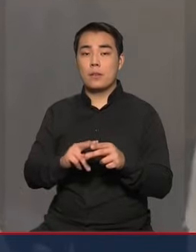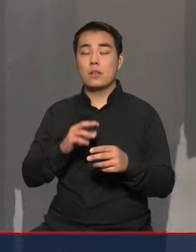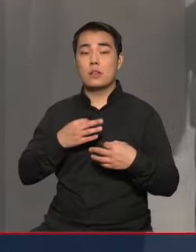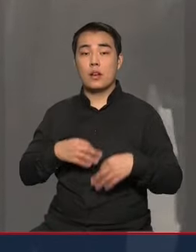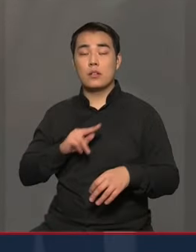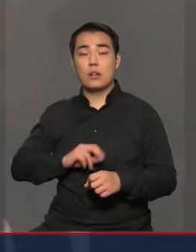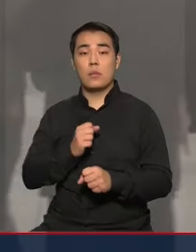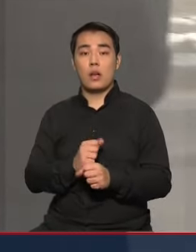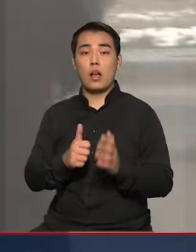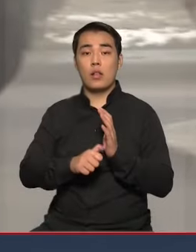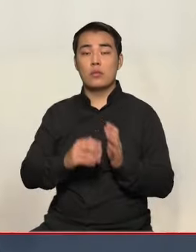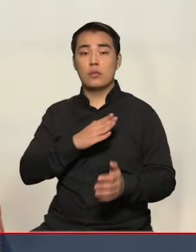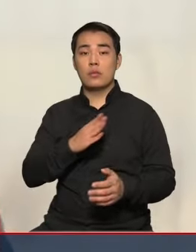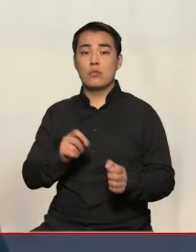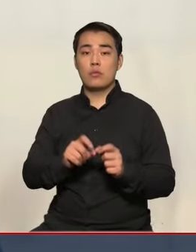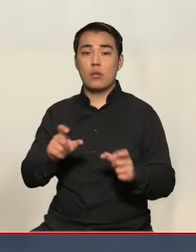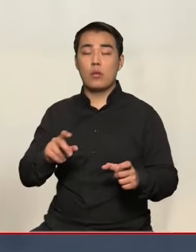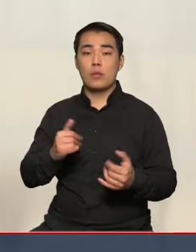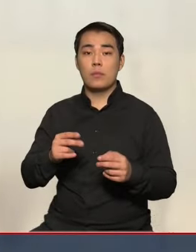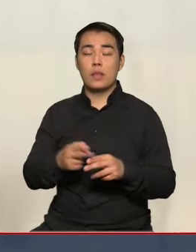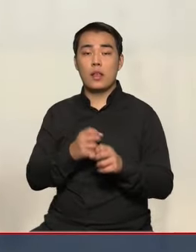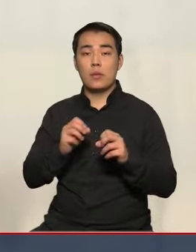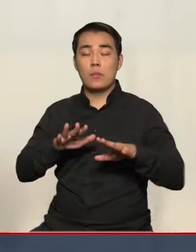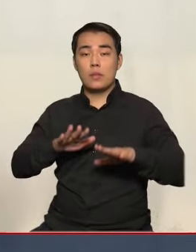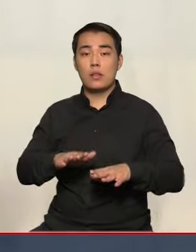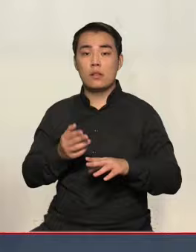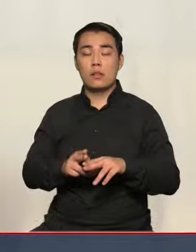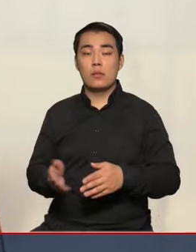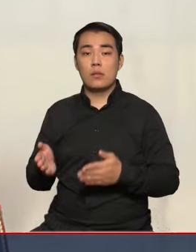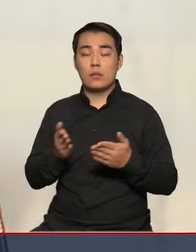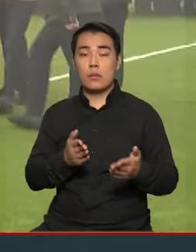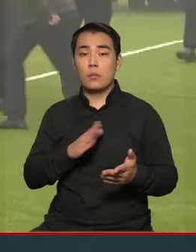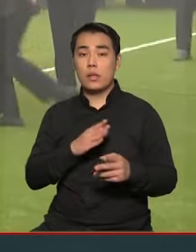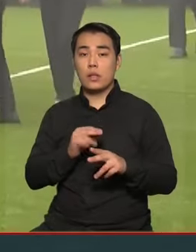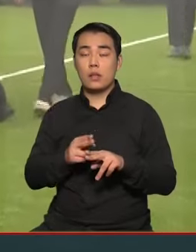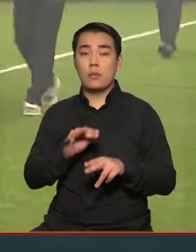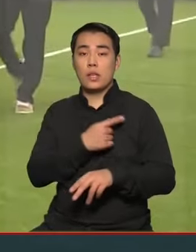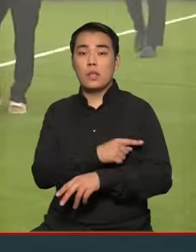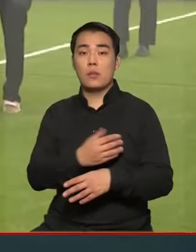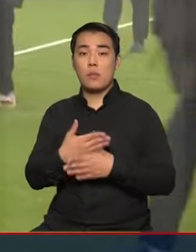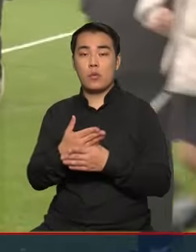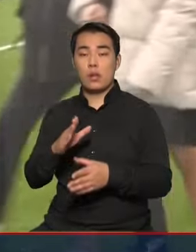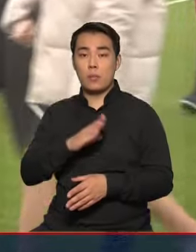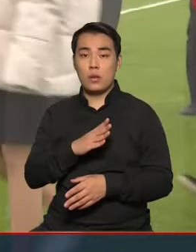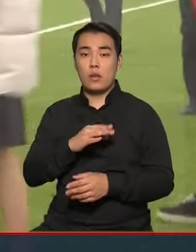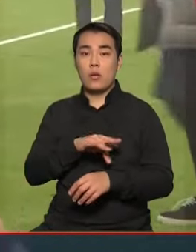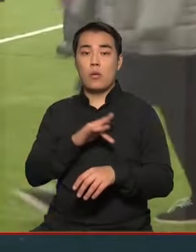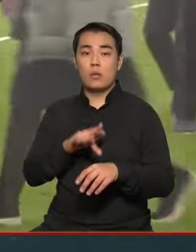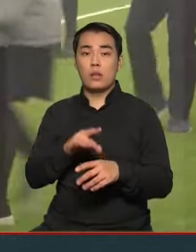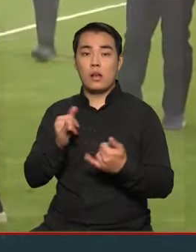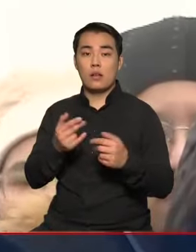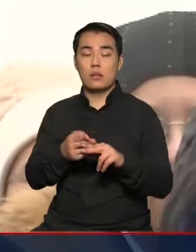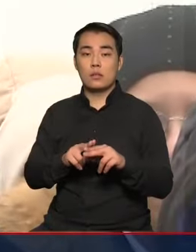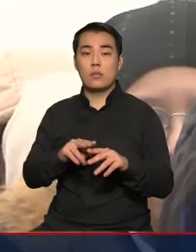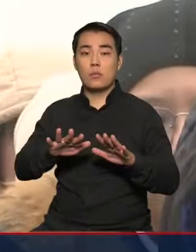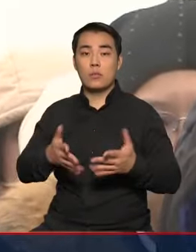қимылдап 600-ден астам мектеп оқушыларын қауіпсіз жерге шығарып, зардап шеккендерге медициналық көмек көрсетілді. Қалада зілзала